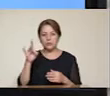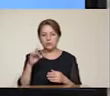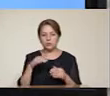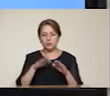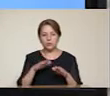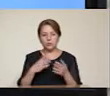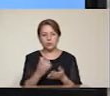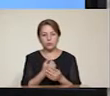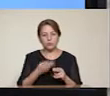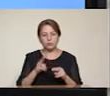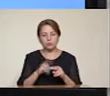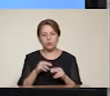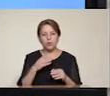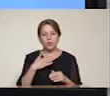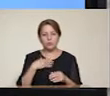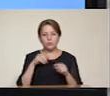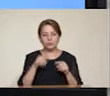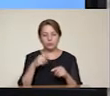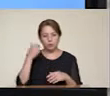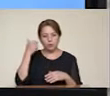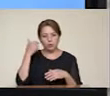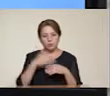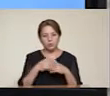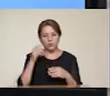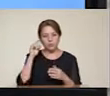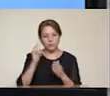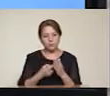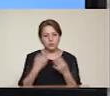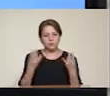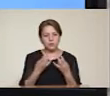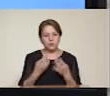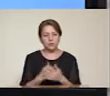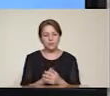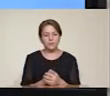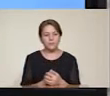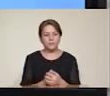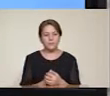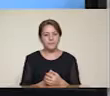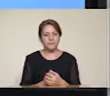joydaligini aniqlash uchun biz ushbu tushunchalarni bilishimiz lozim ekan.